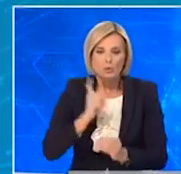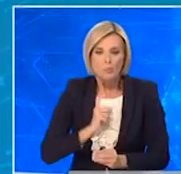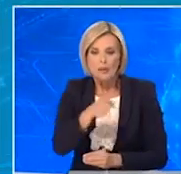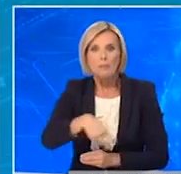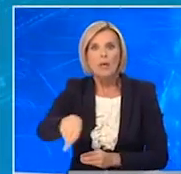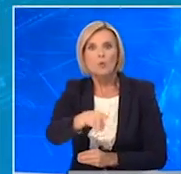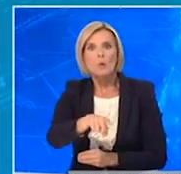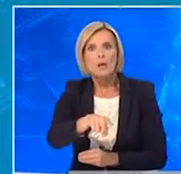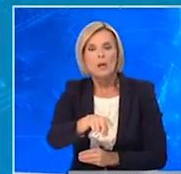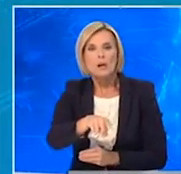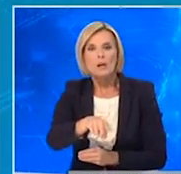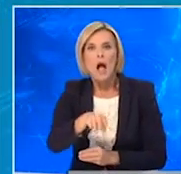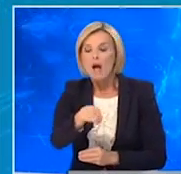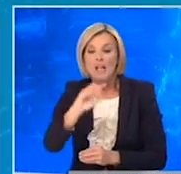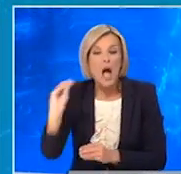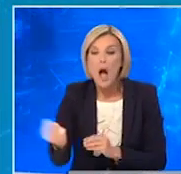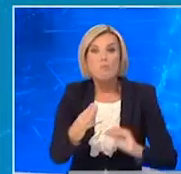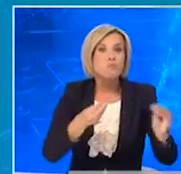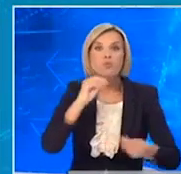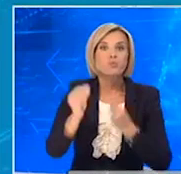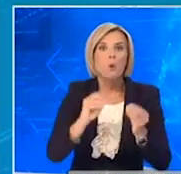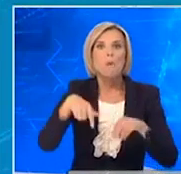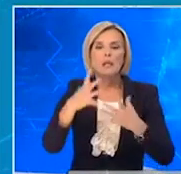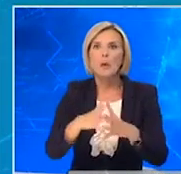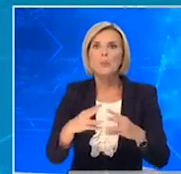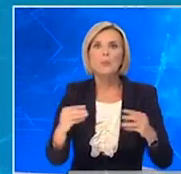Για λίγες μέρες, όπως λέτε και εσείς, με την χνηλάτιση εξαφανίζονται.